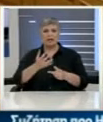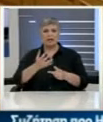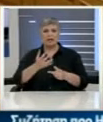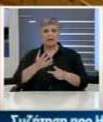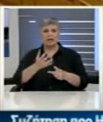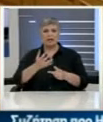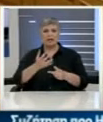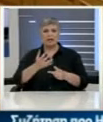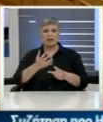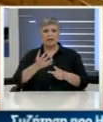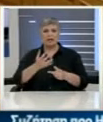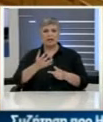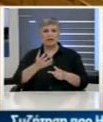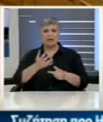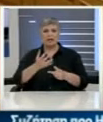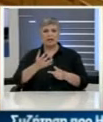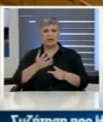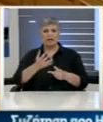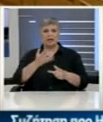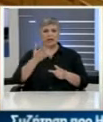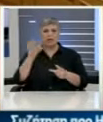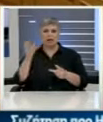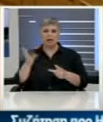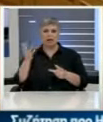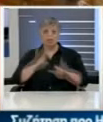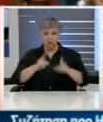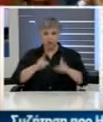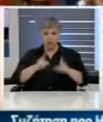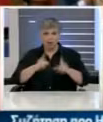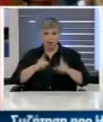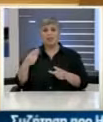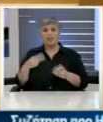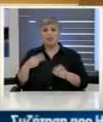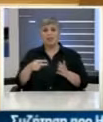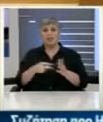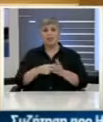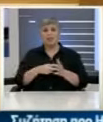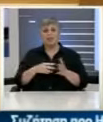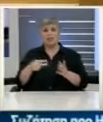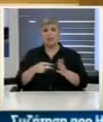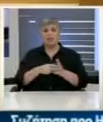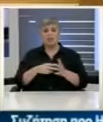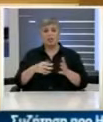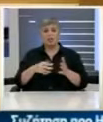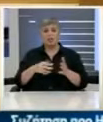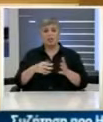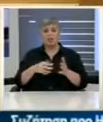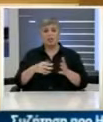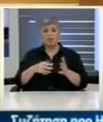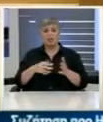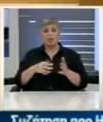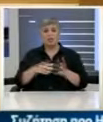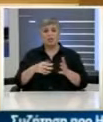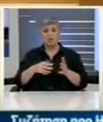πείτε το π 2015